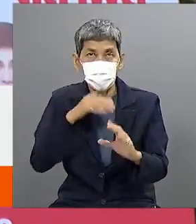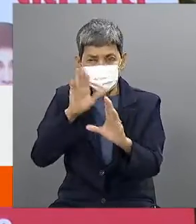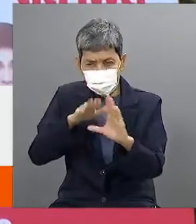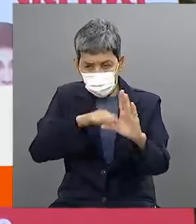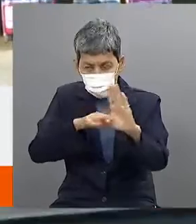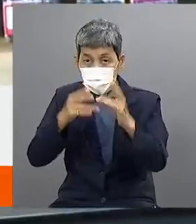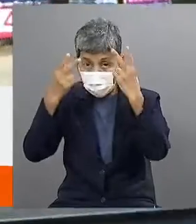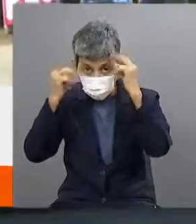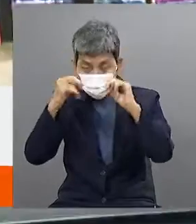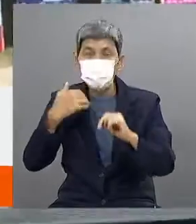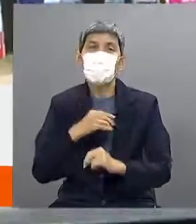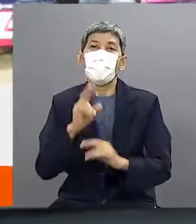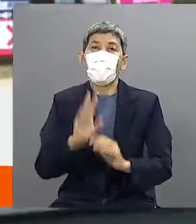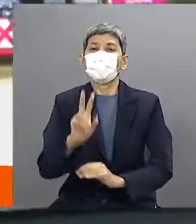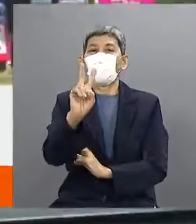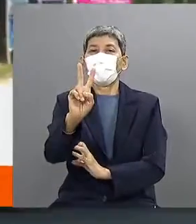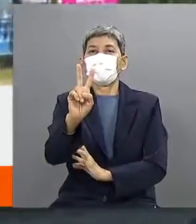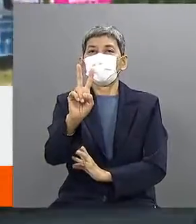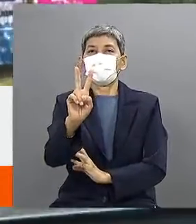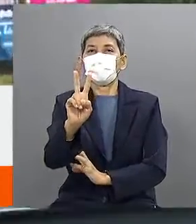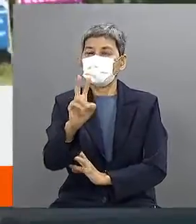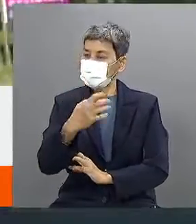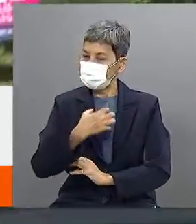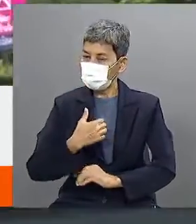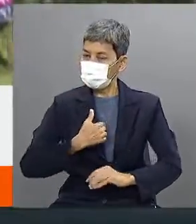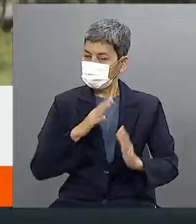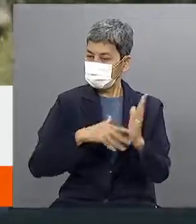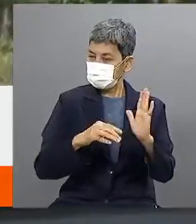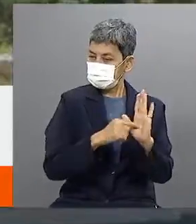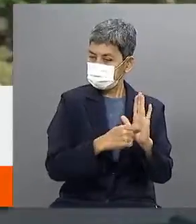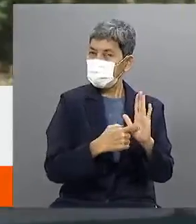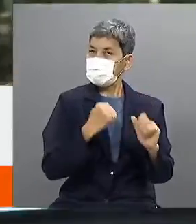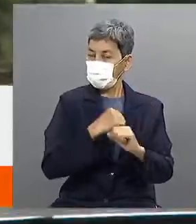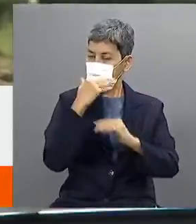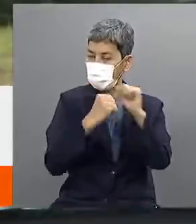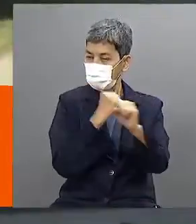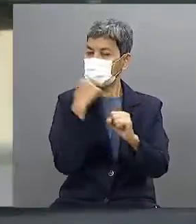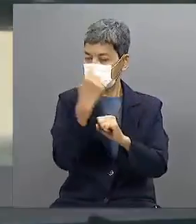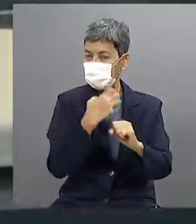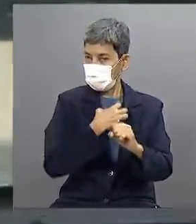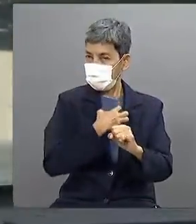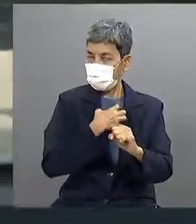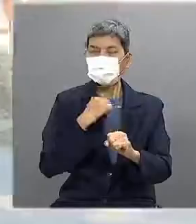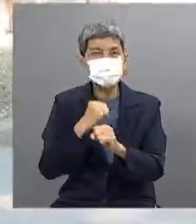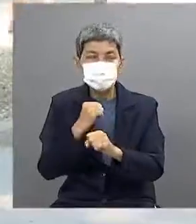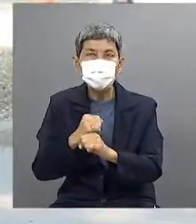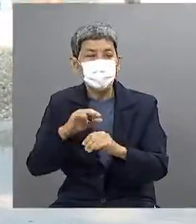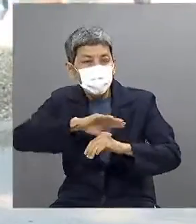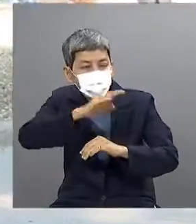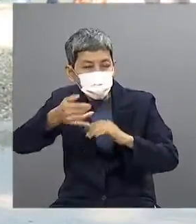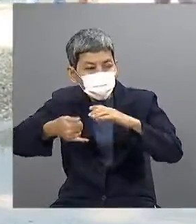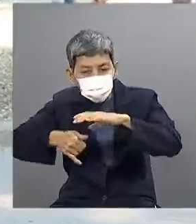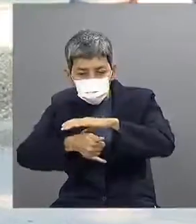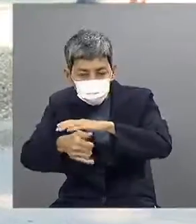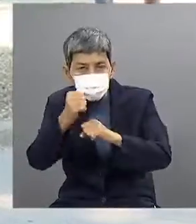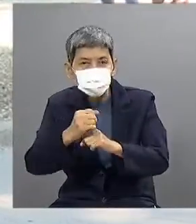น2คนต่างฝ่ายต่างชูนโยบายหลักคือการพัฒนาการท่องเที่ยวที่เชื่อมโยงกับถ้ำหลวงขุนน้ำนางนอนซึ่งก